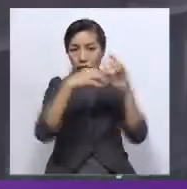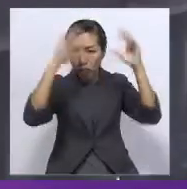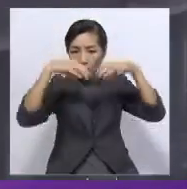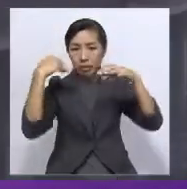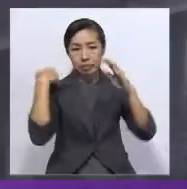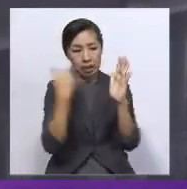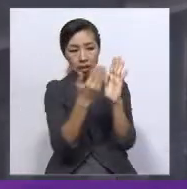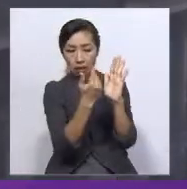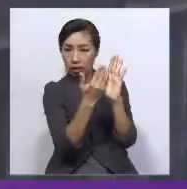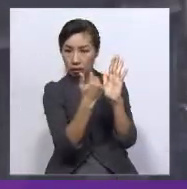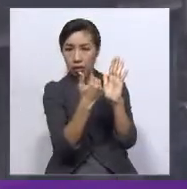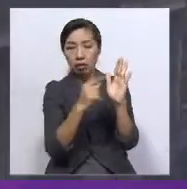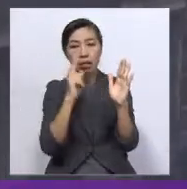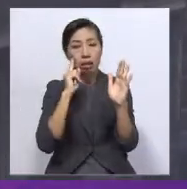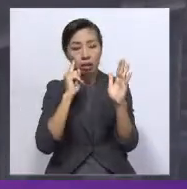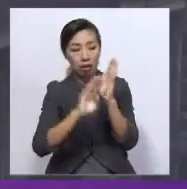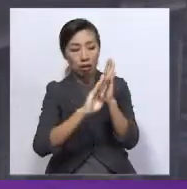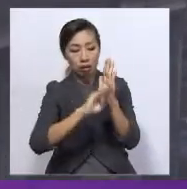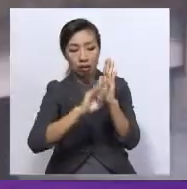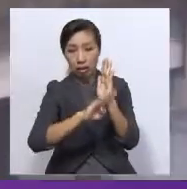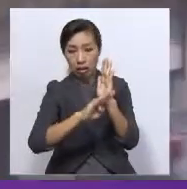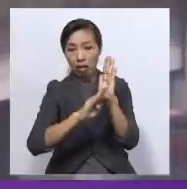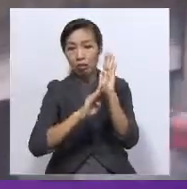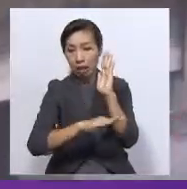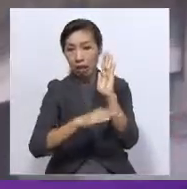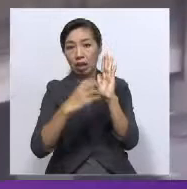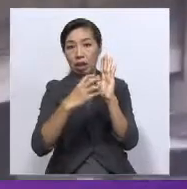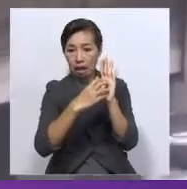านตะวันตกและตอนล่างของภาคตะวันออกเฉียงเหนือภาคตะวัน